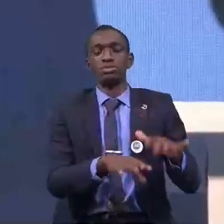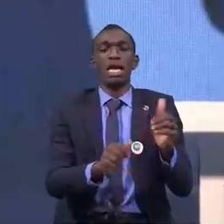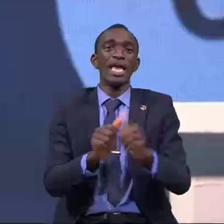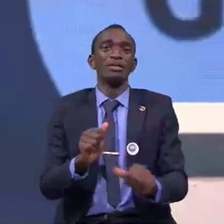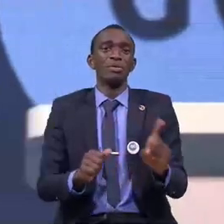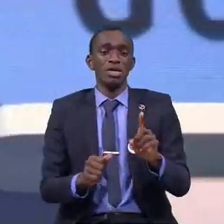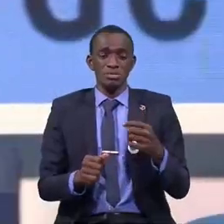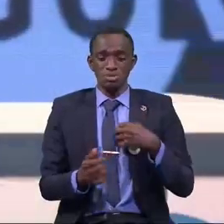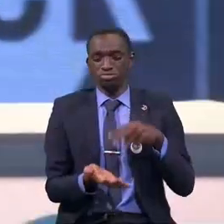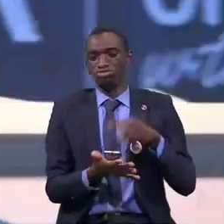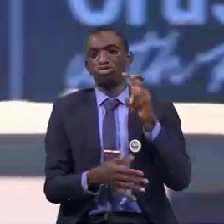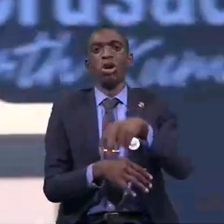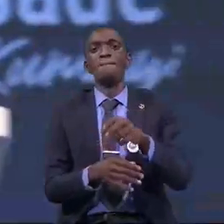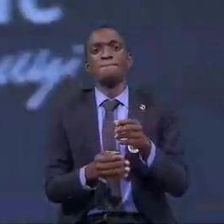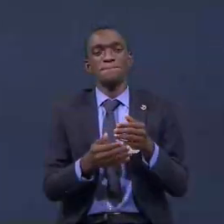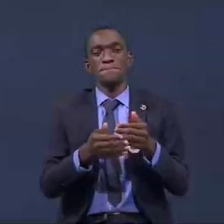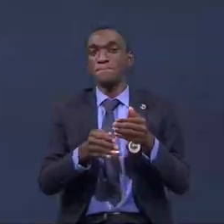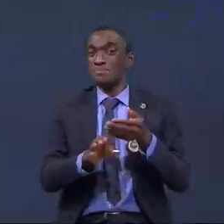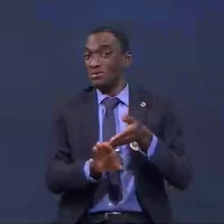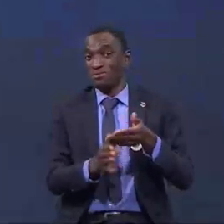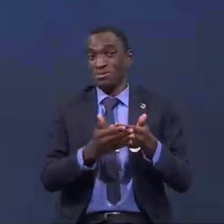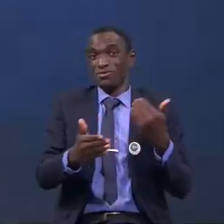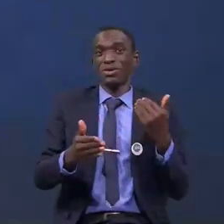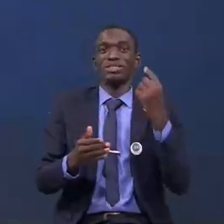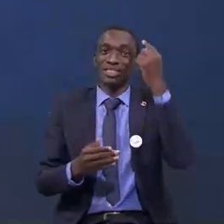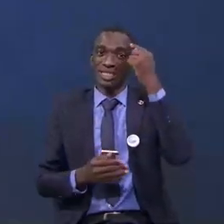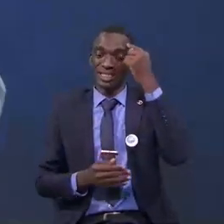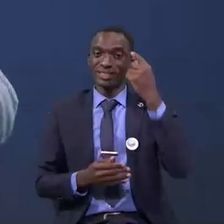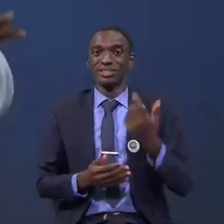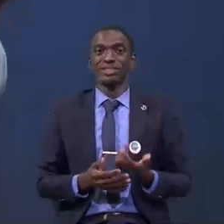Tu déambules, tu vas ça et là, tu sautes avant de penser.